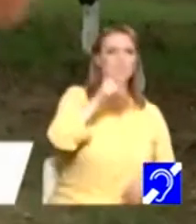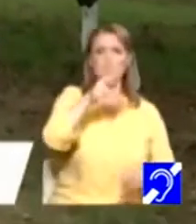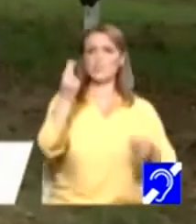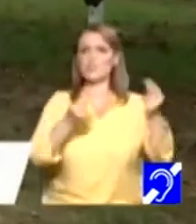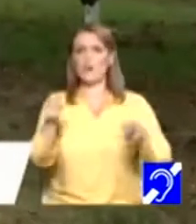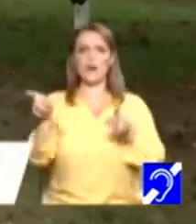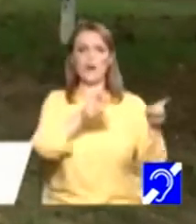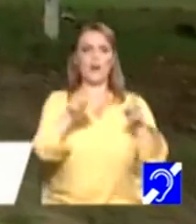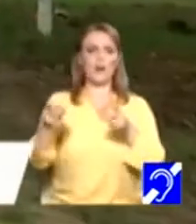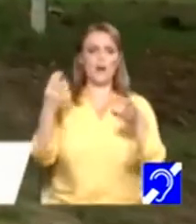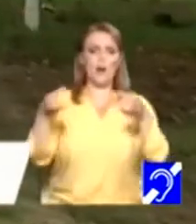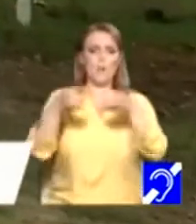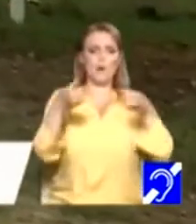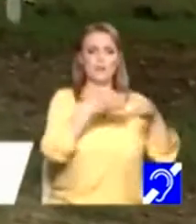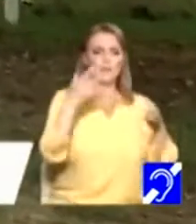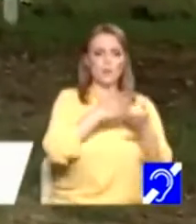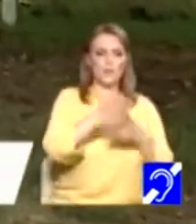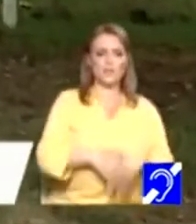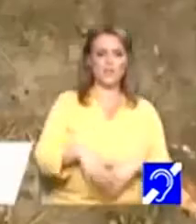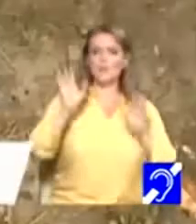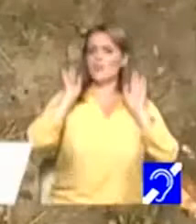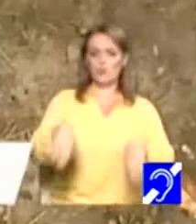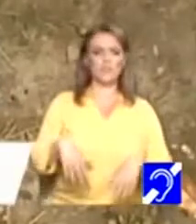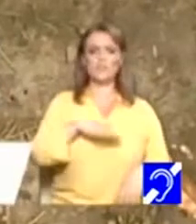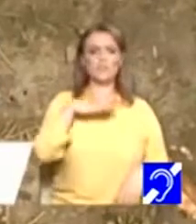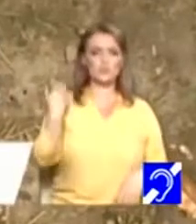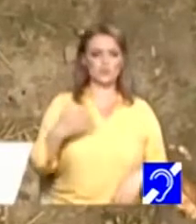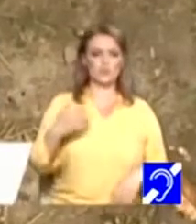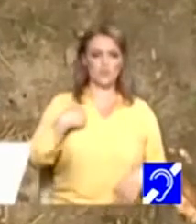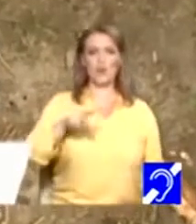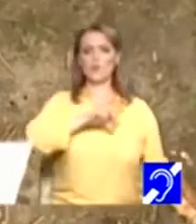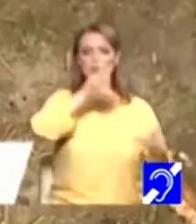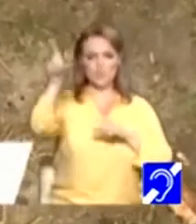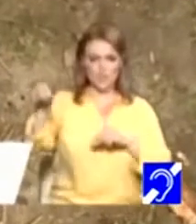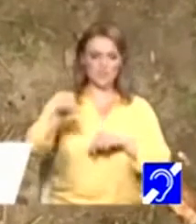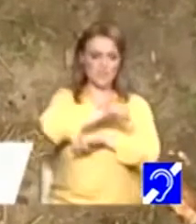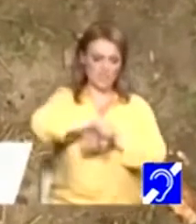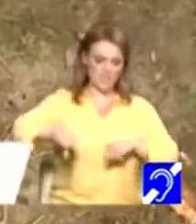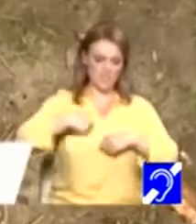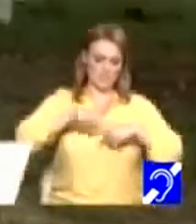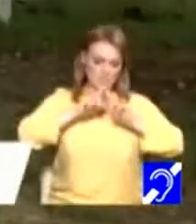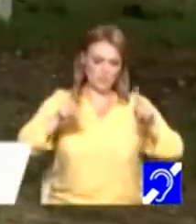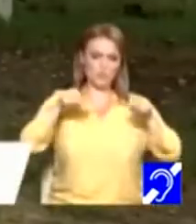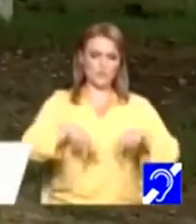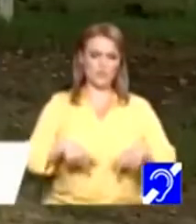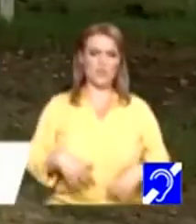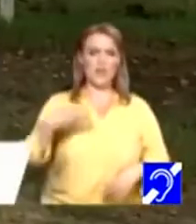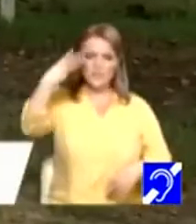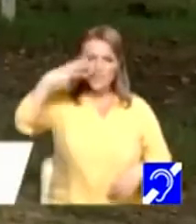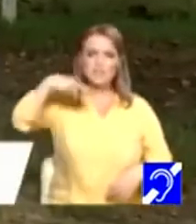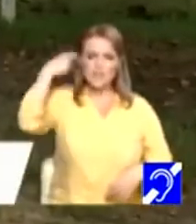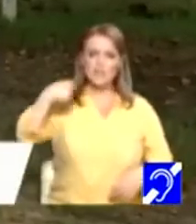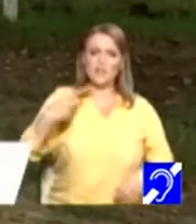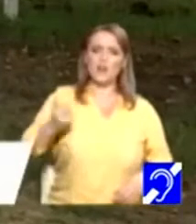așa l-ai corupt, așa l-ai... E prost, eu nici nu mă uit. Eu plec din țară, la alegeri mă duc, dar plec pentru că 30 de ani am așteptat